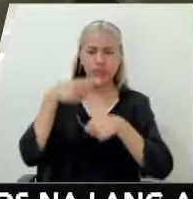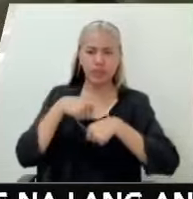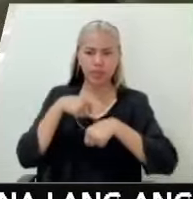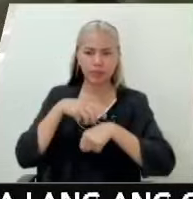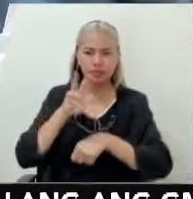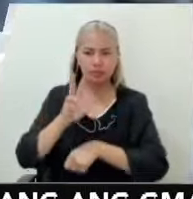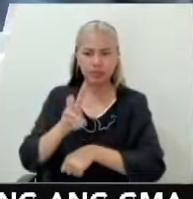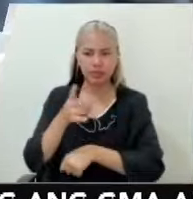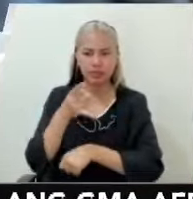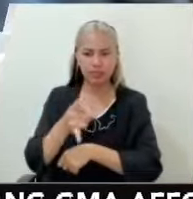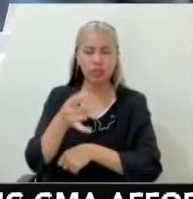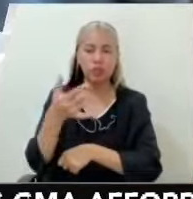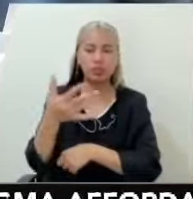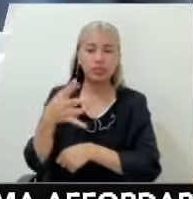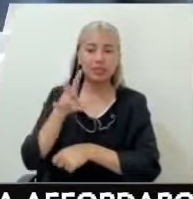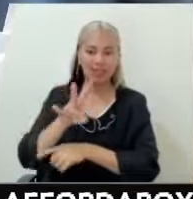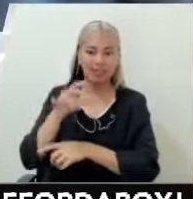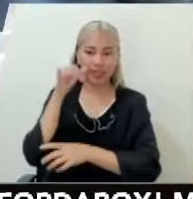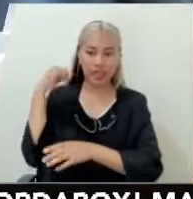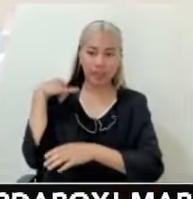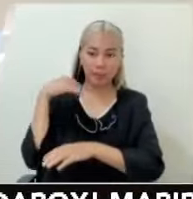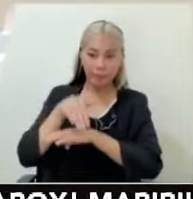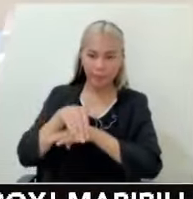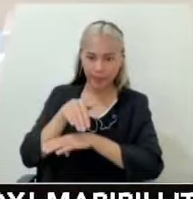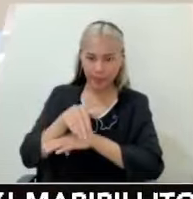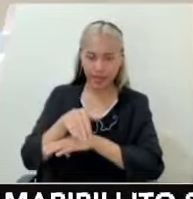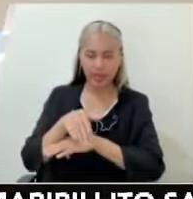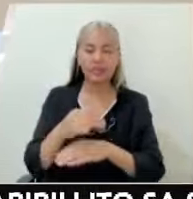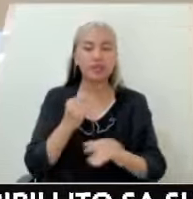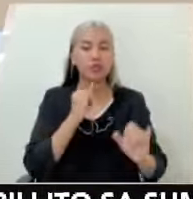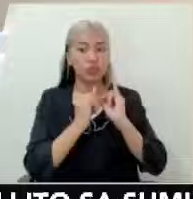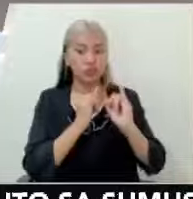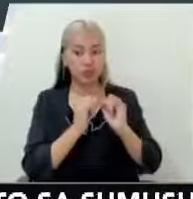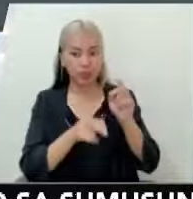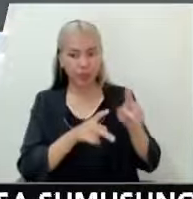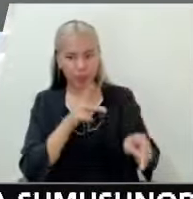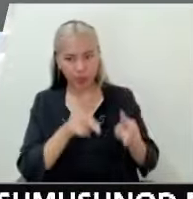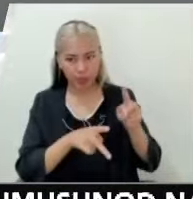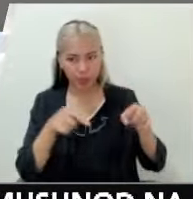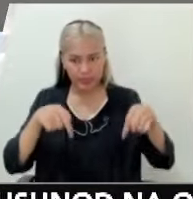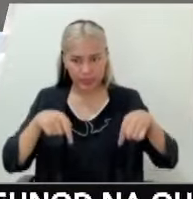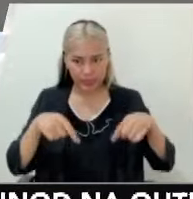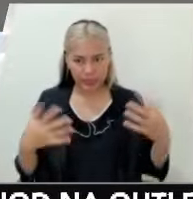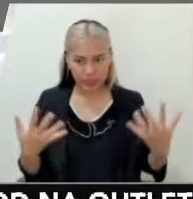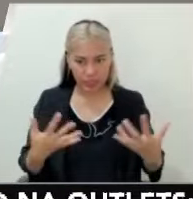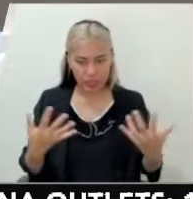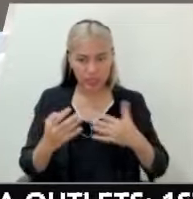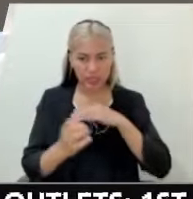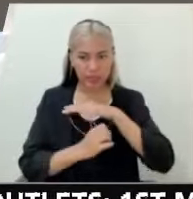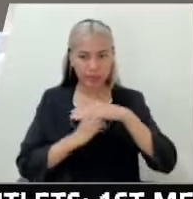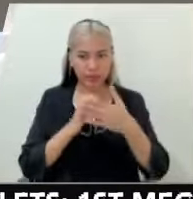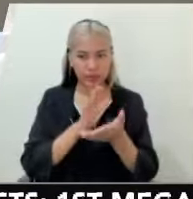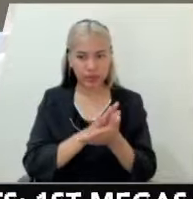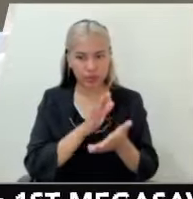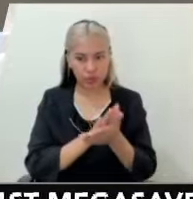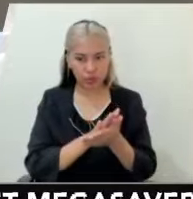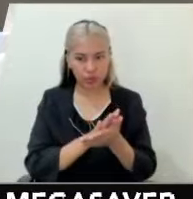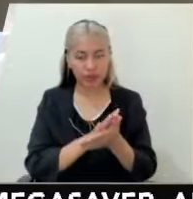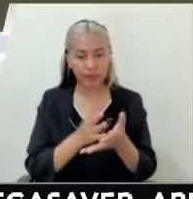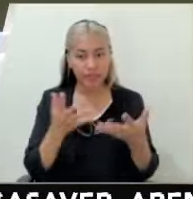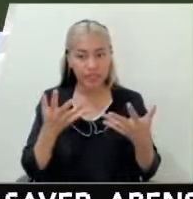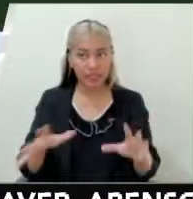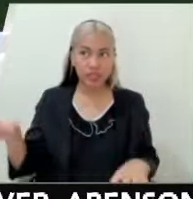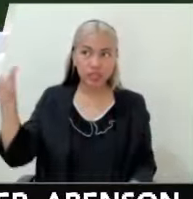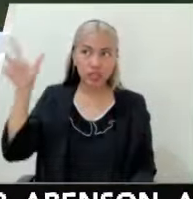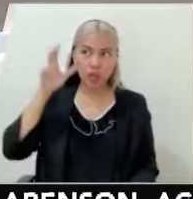kagabi. Ayon sa mga nakausap nating evacuee dito sa La Castellana Elementary School, matapos daw nilang marinig ang pagsabog